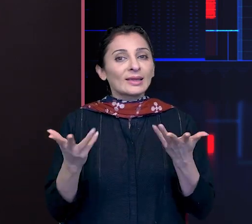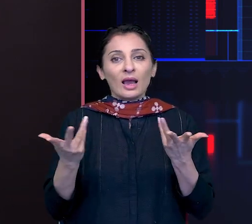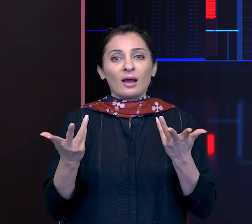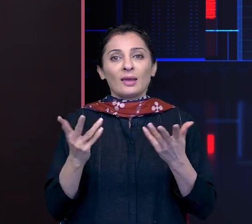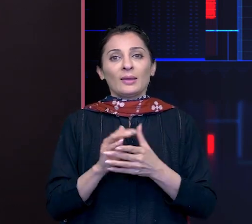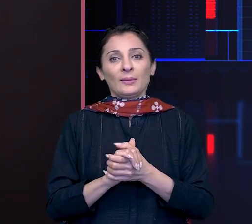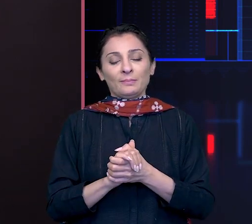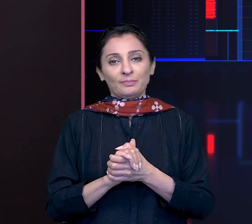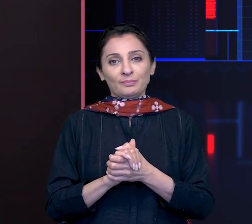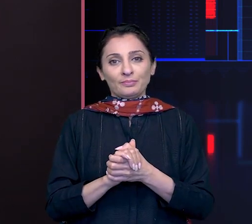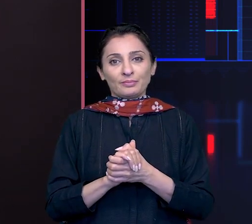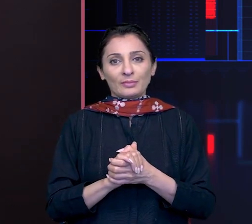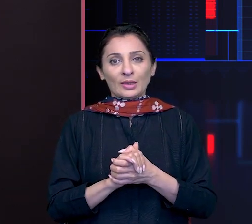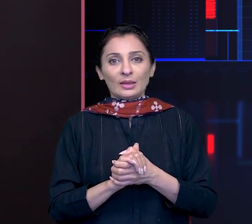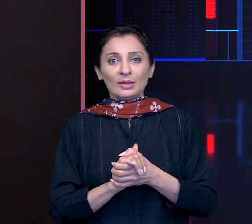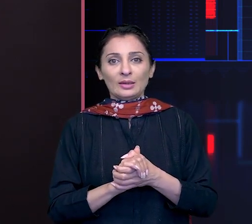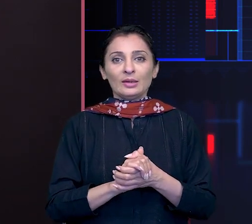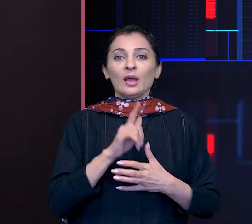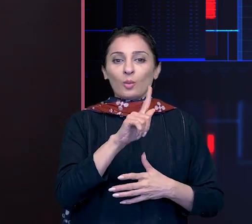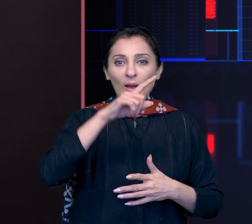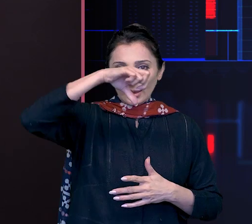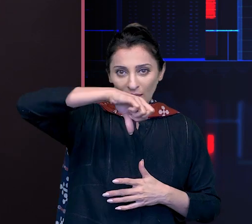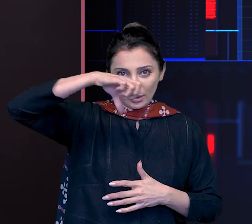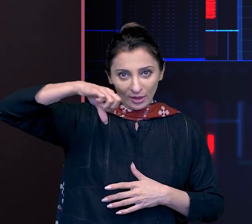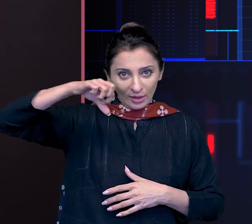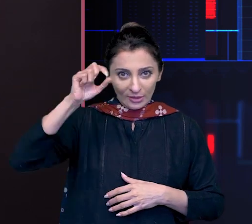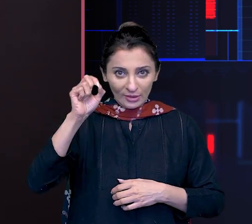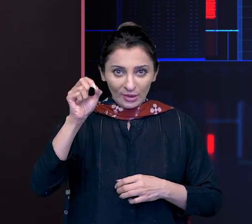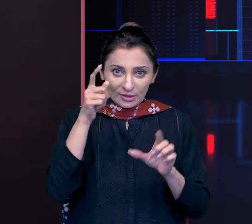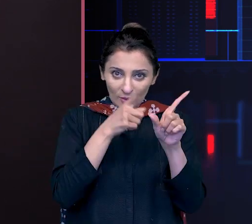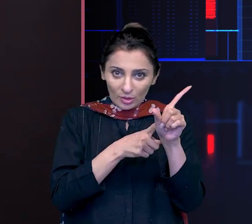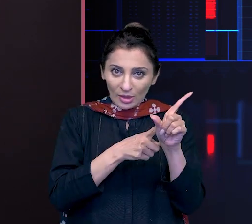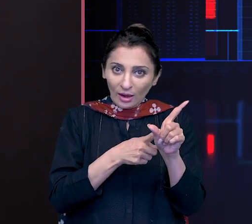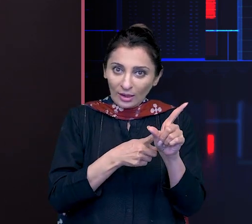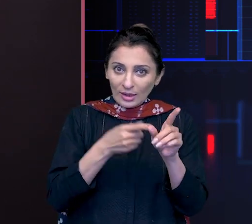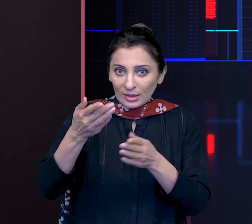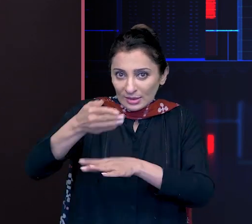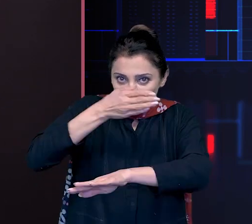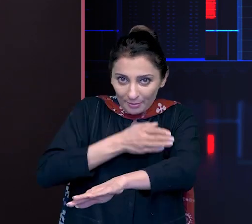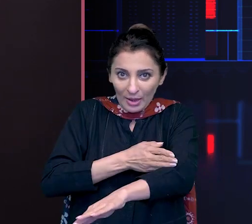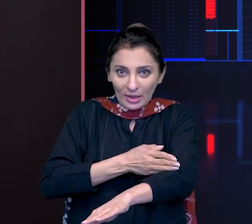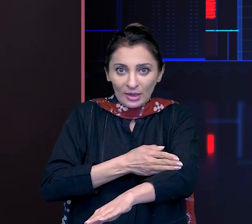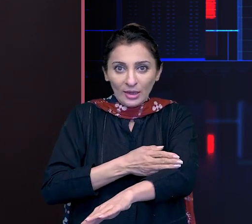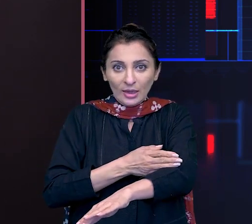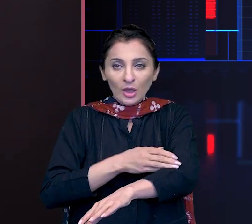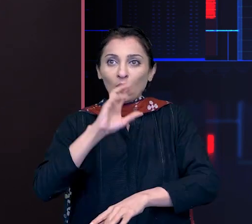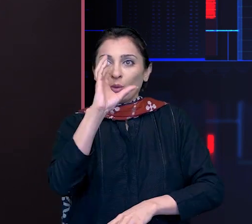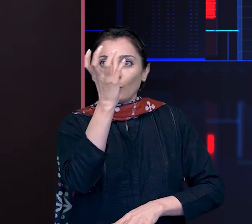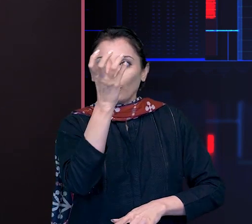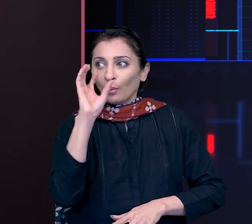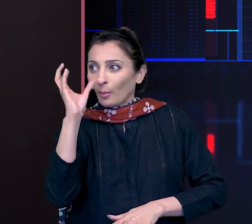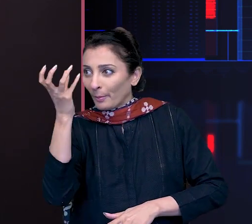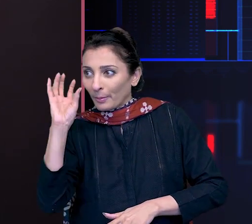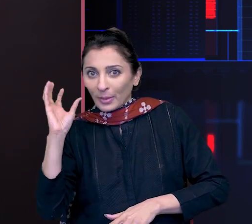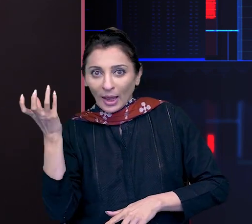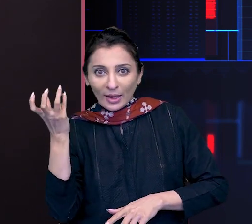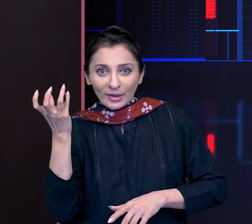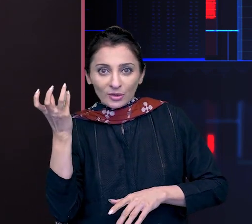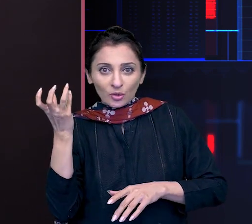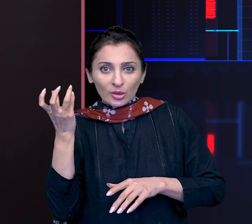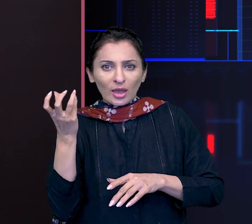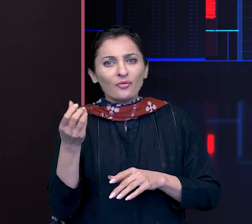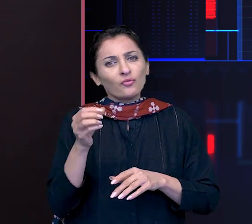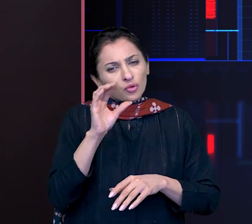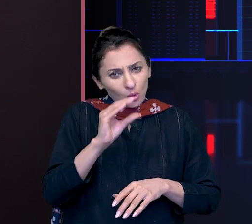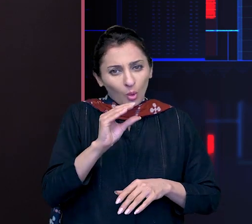1990 से पहले हमें सिर्फ यही लगता था कि जो प्लैनेट्स हैं वो काफ़ी रेयर होते हैं, लेकिन 1990 में पहली दफ़ा ऐसा हुआ कि